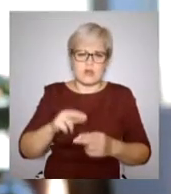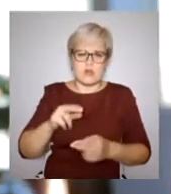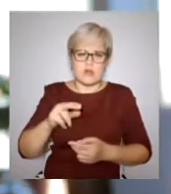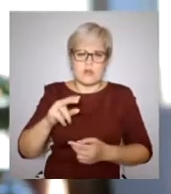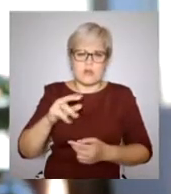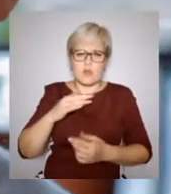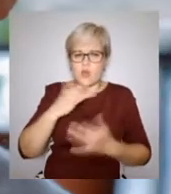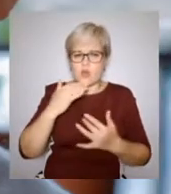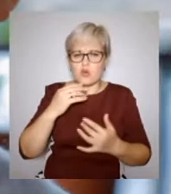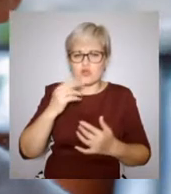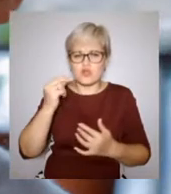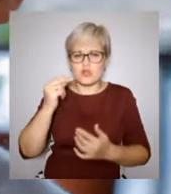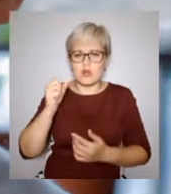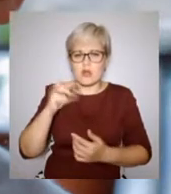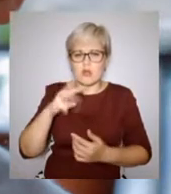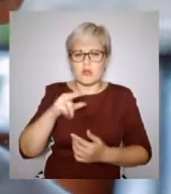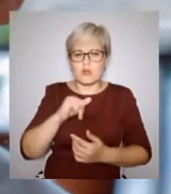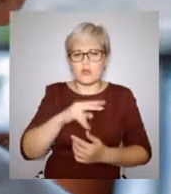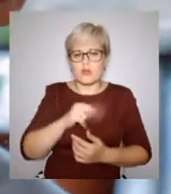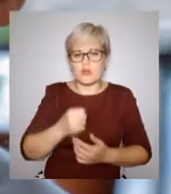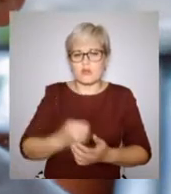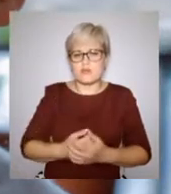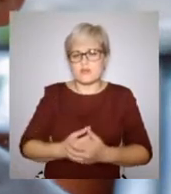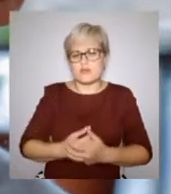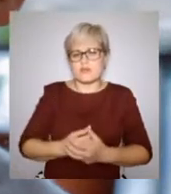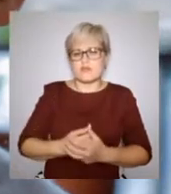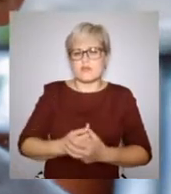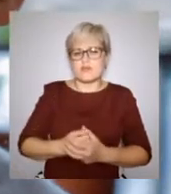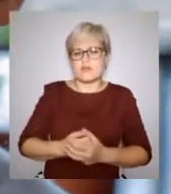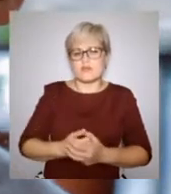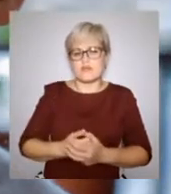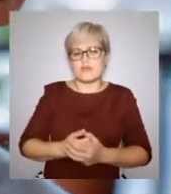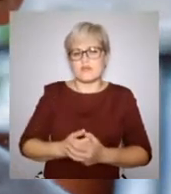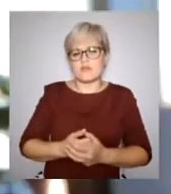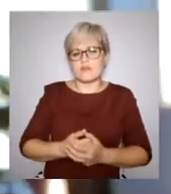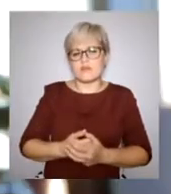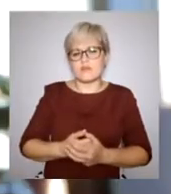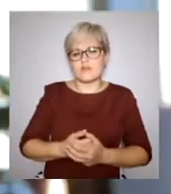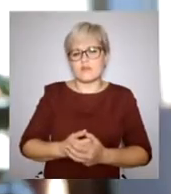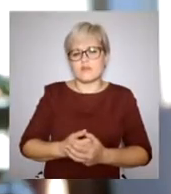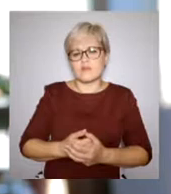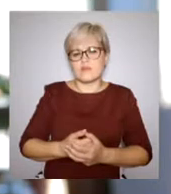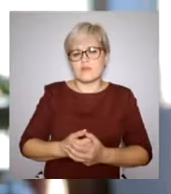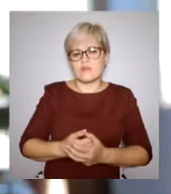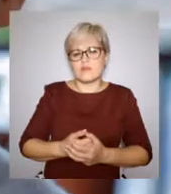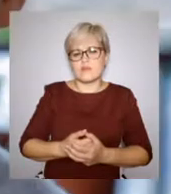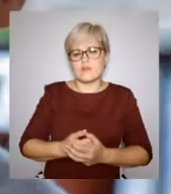тренер что тебе самому ближе из вот этих вот амплуа многочисленных